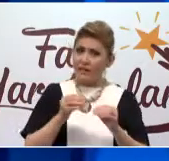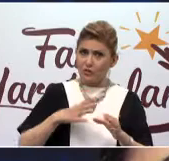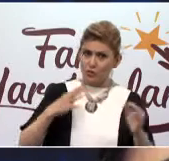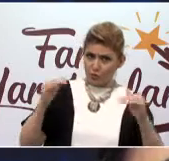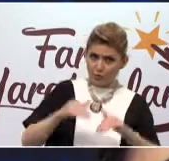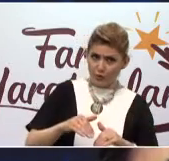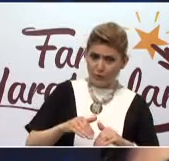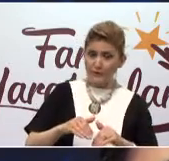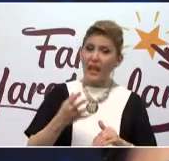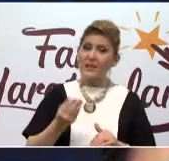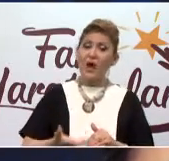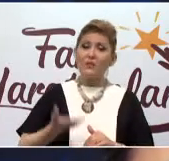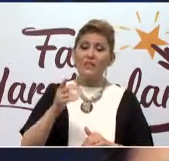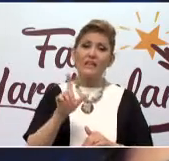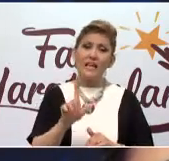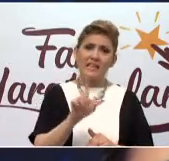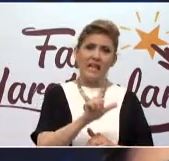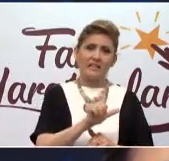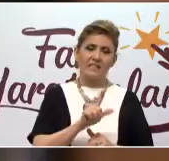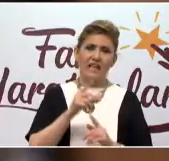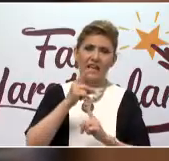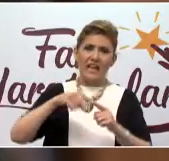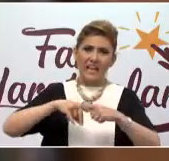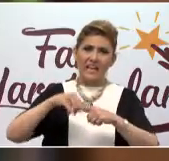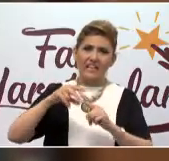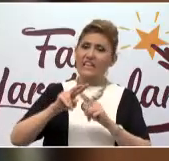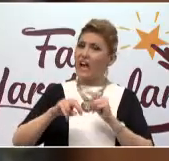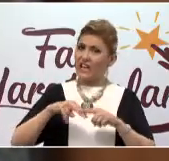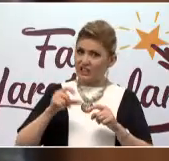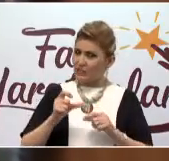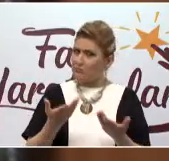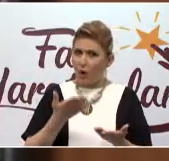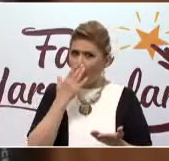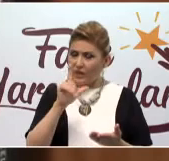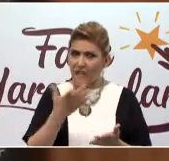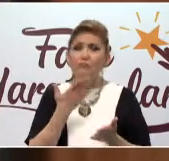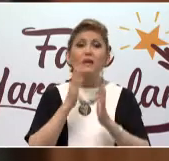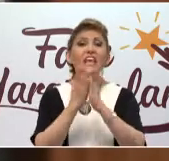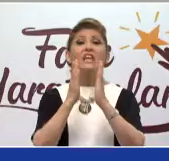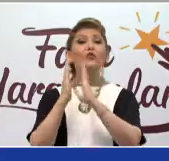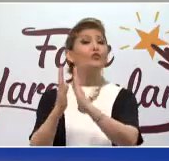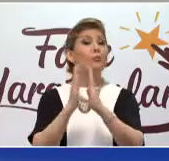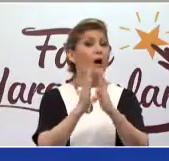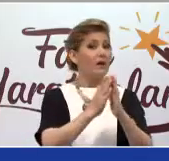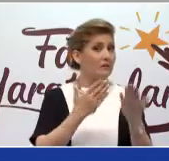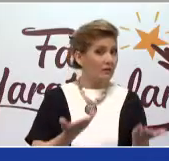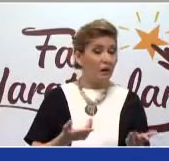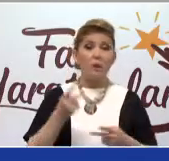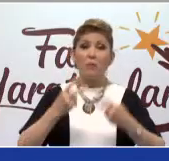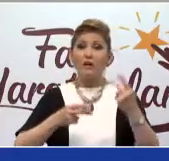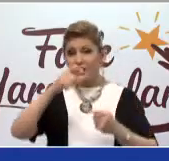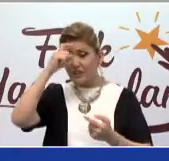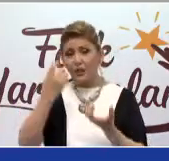buluşturuyorsunuz. Daha çok ihtiyaç üzerinden. Yani evet. Şöyle okul ihtiyaçları, kütüphane ihtiyaçları olabiliyor. Bazen